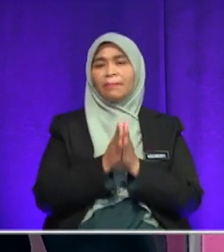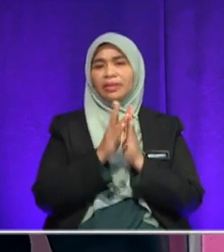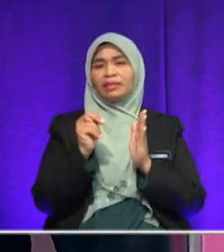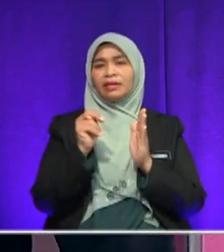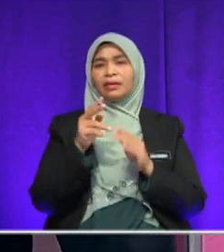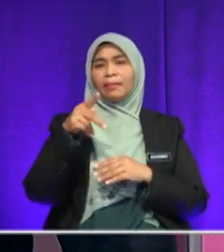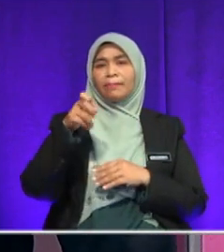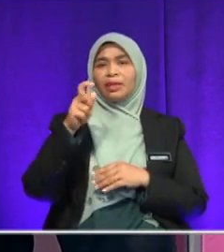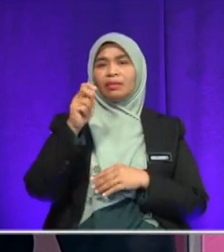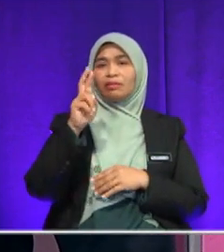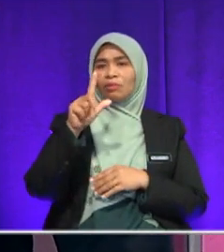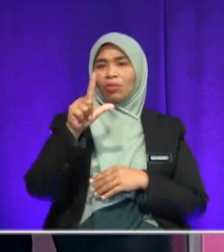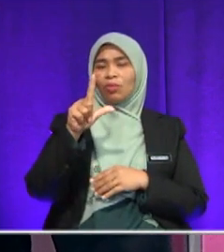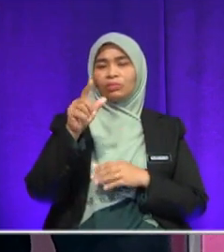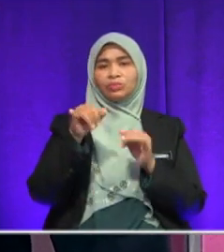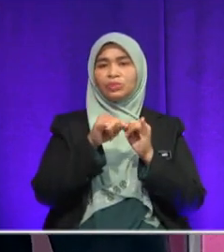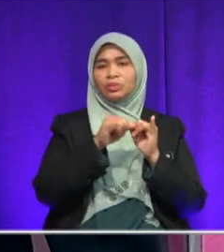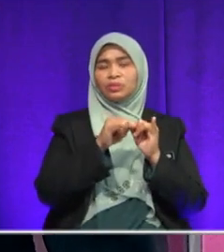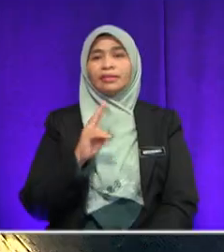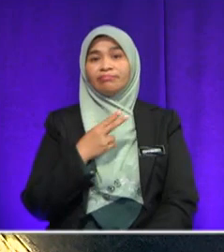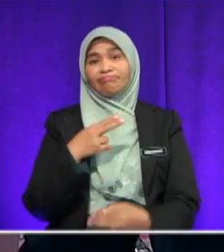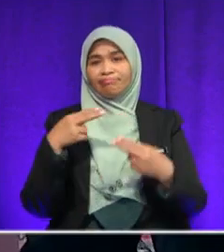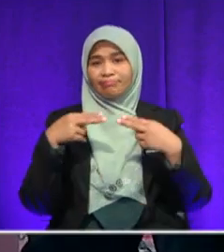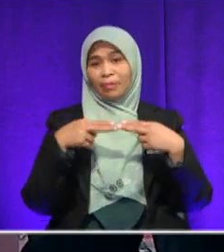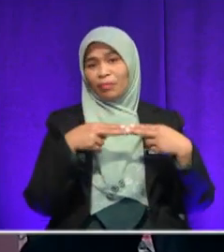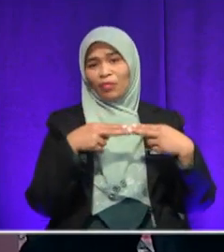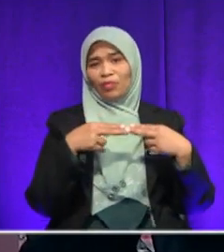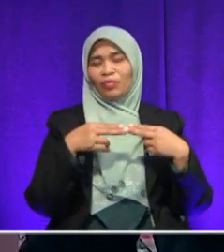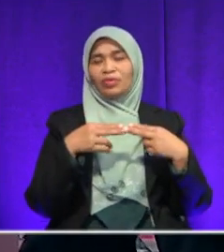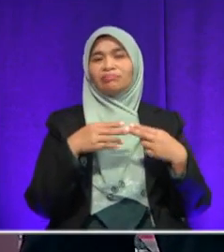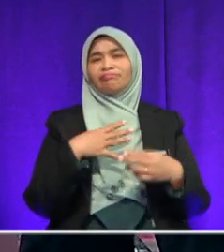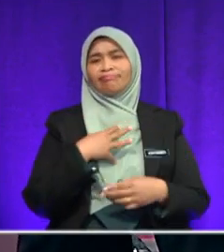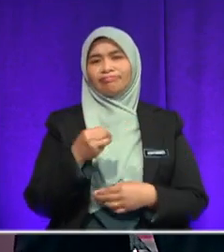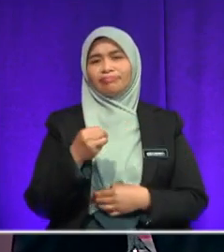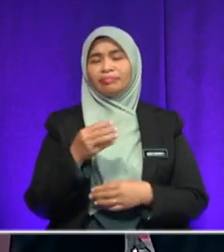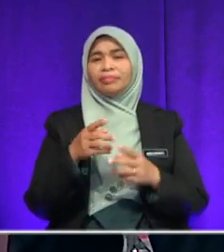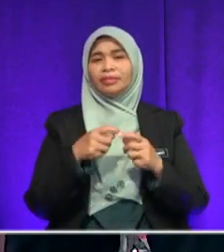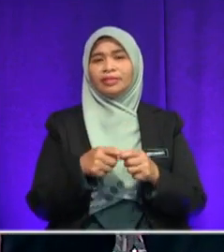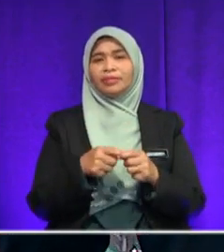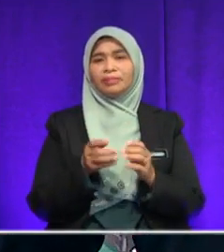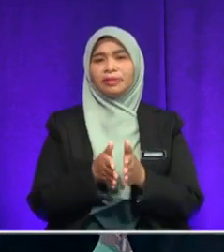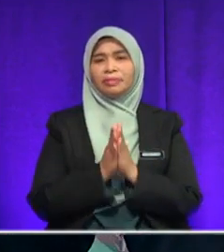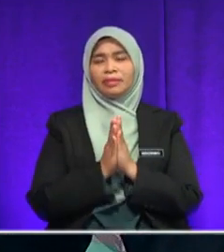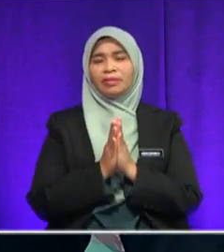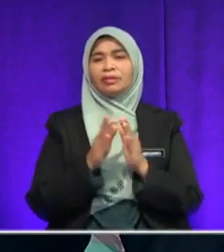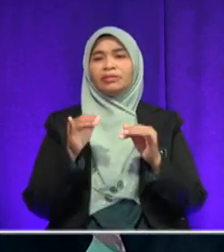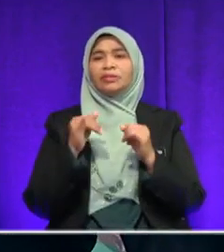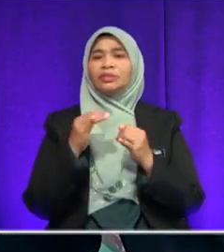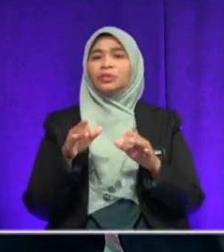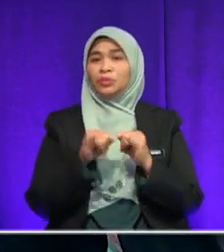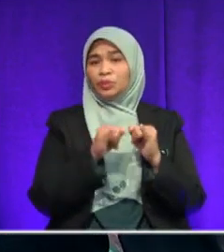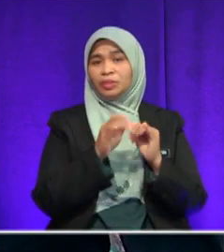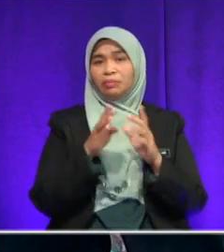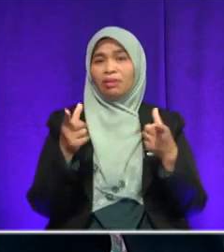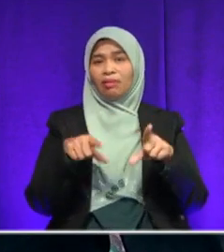petrol merupakan barang pengenap. Okey, so penentuan permintaan juga berlaku disebabkan oleh cita